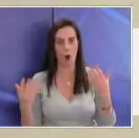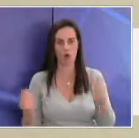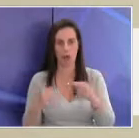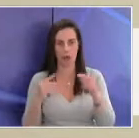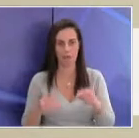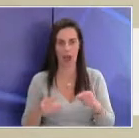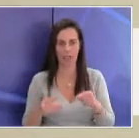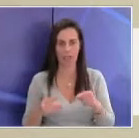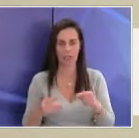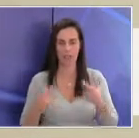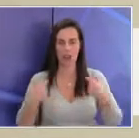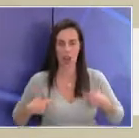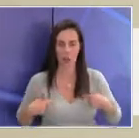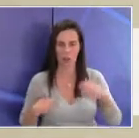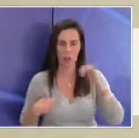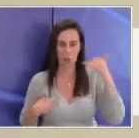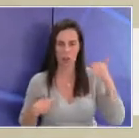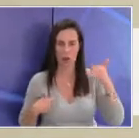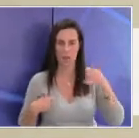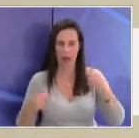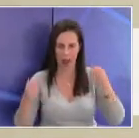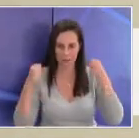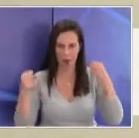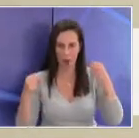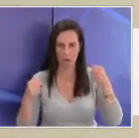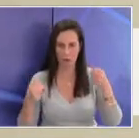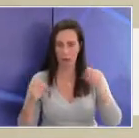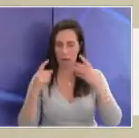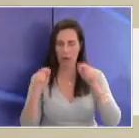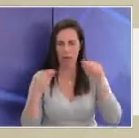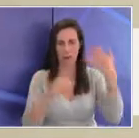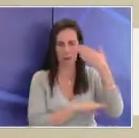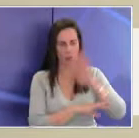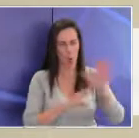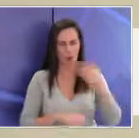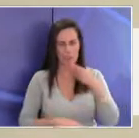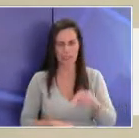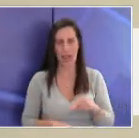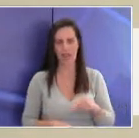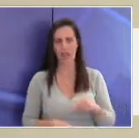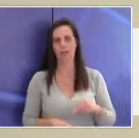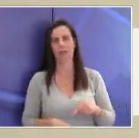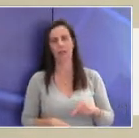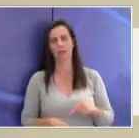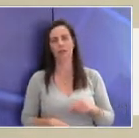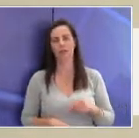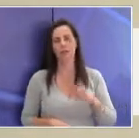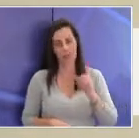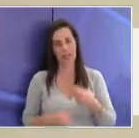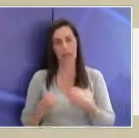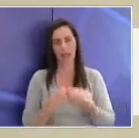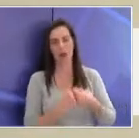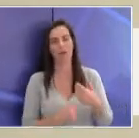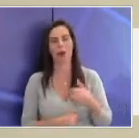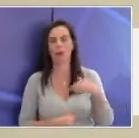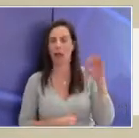של האפודים הצהובים פוגד הרבה מאוד מדינות עכשיו, לא רק ישראל. ונצטרך להתמודד עם זה.